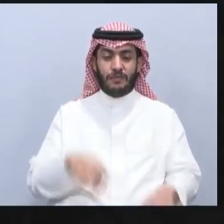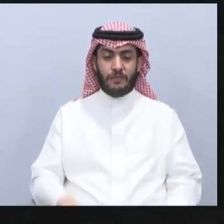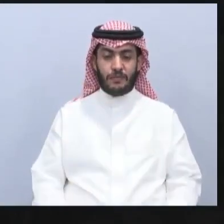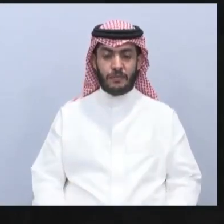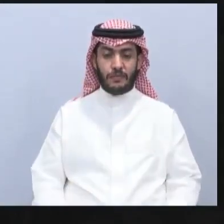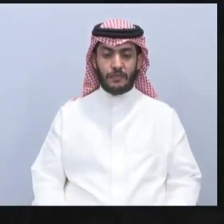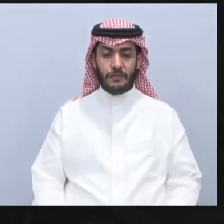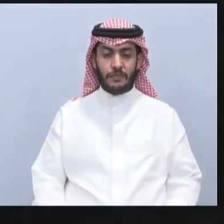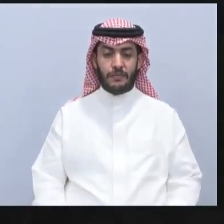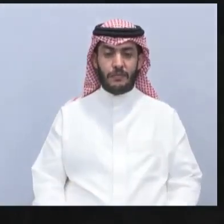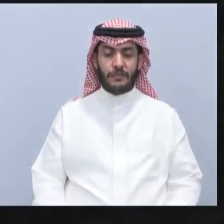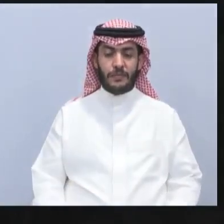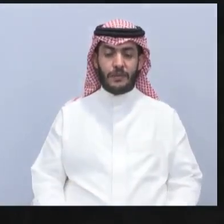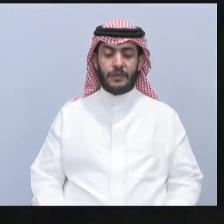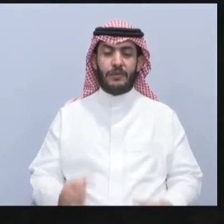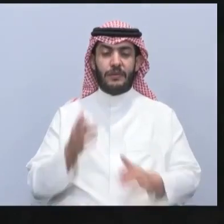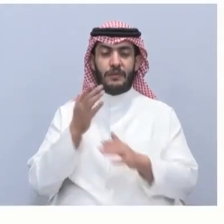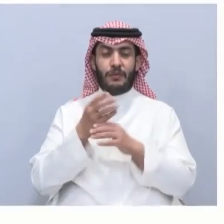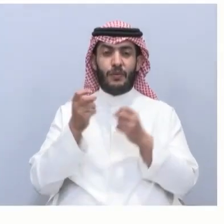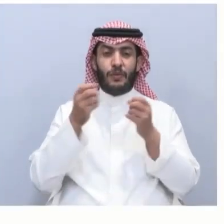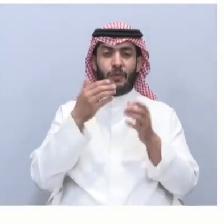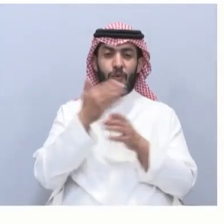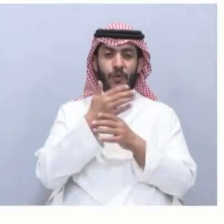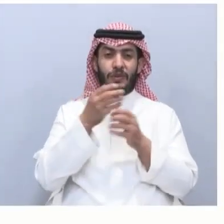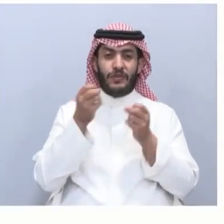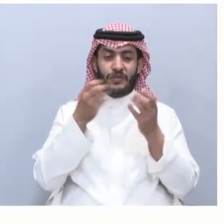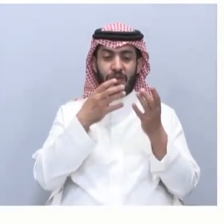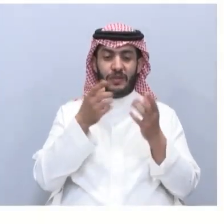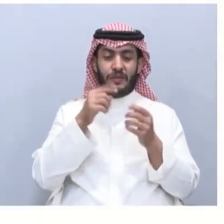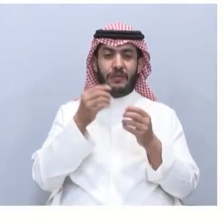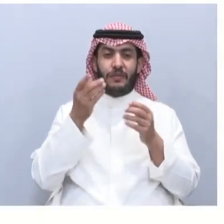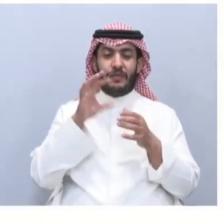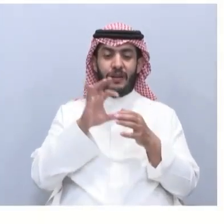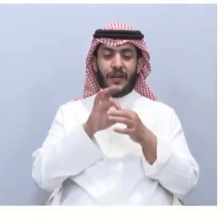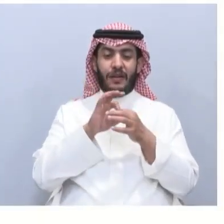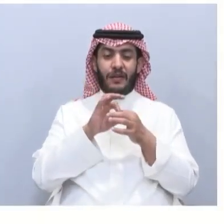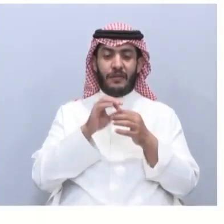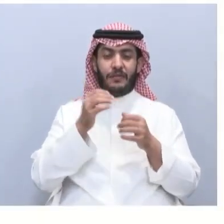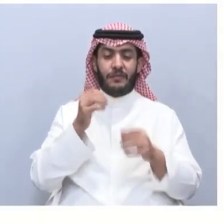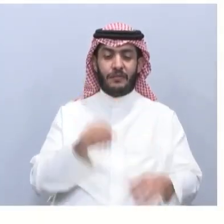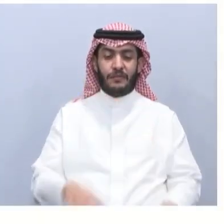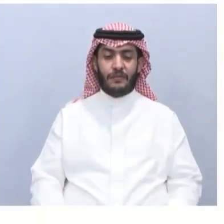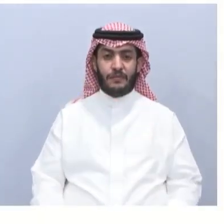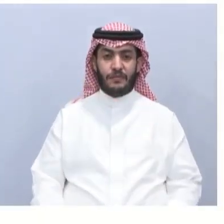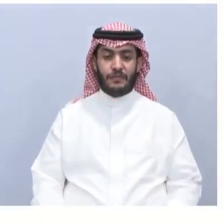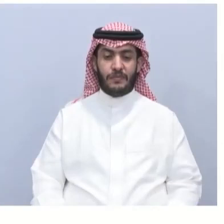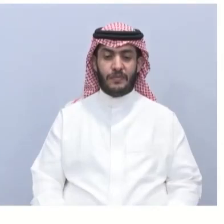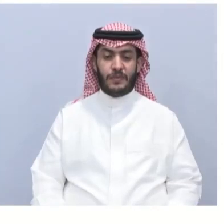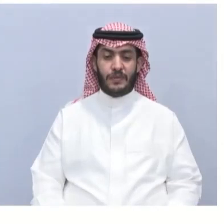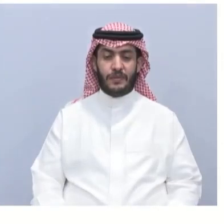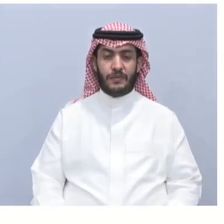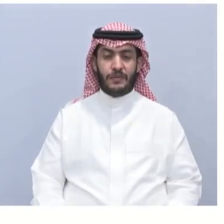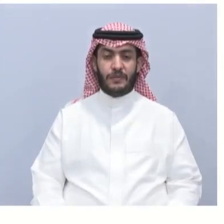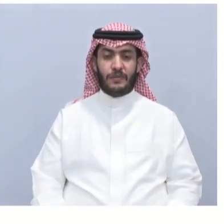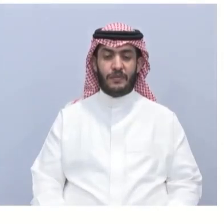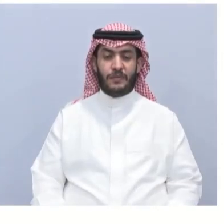اذا امور كثيره وهي من اسباب دخول الجنه من اسباب دخول الجنه سبب في